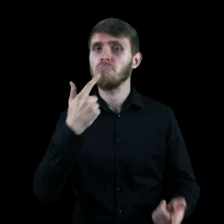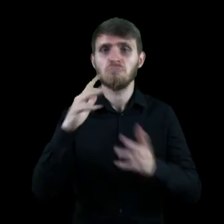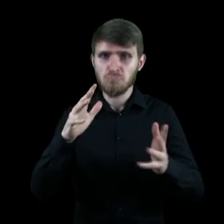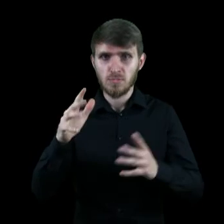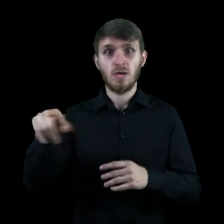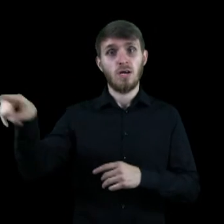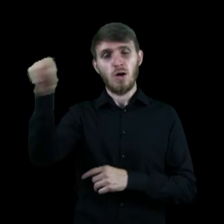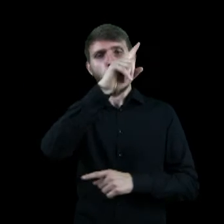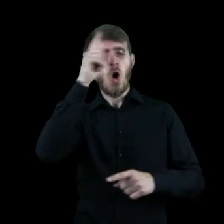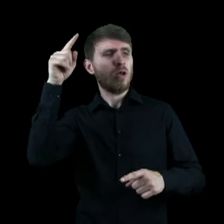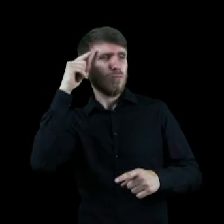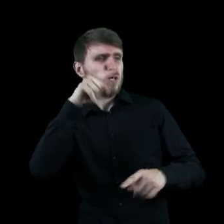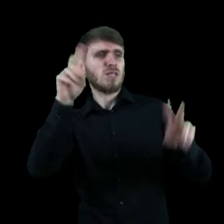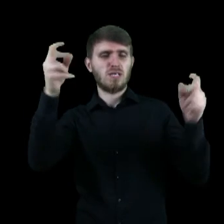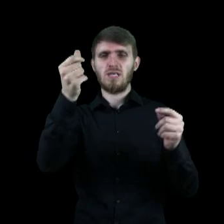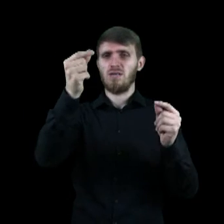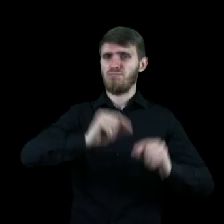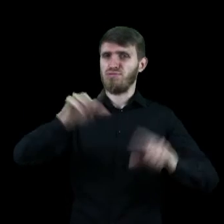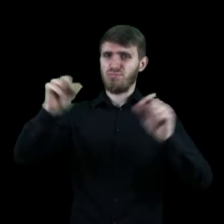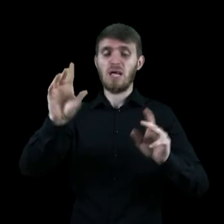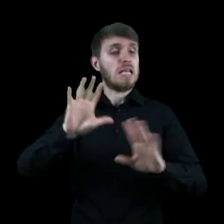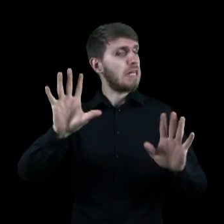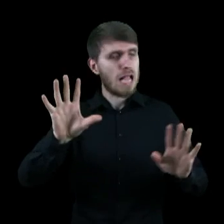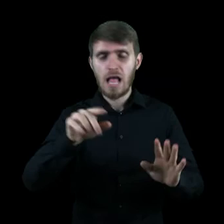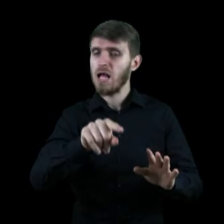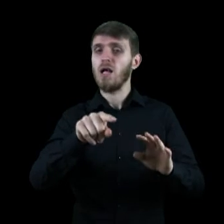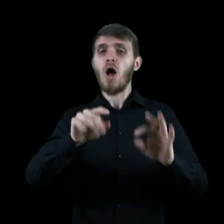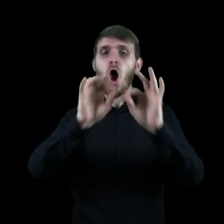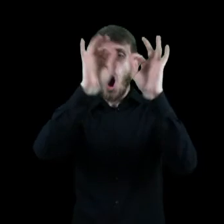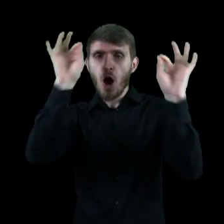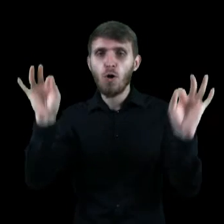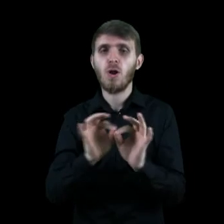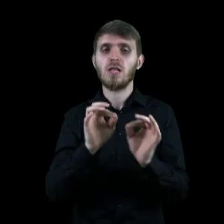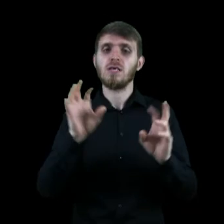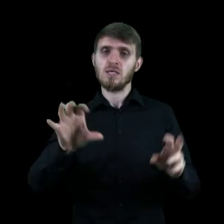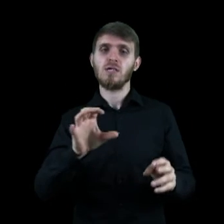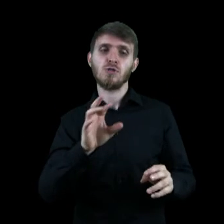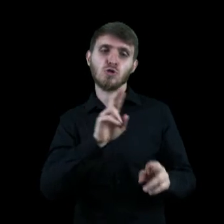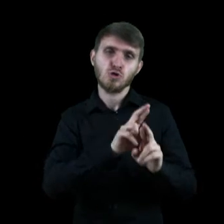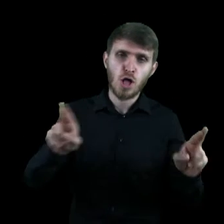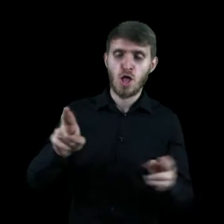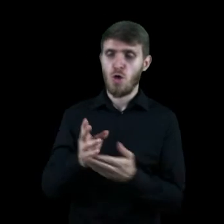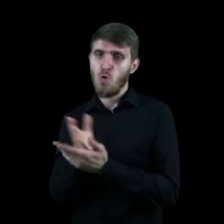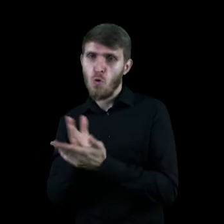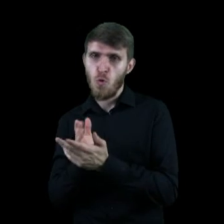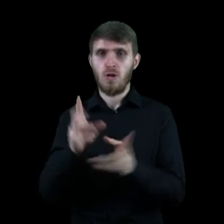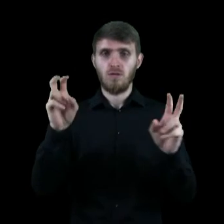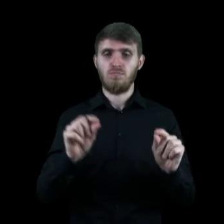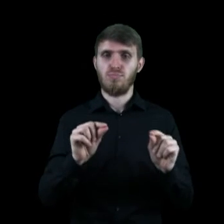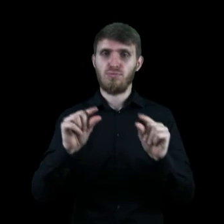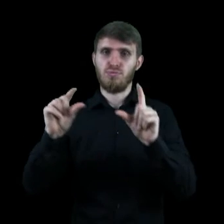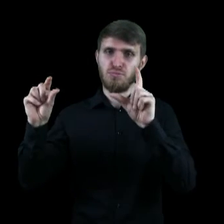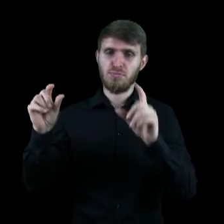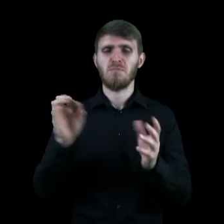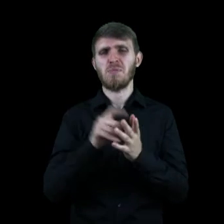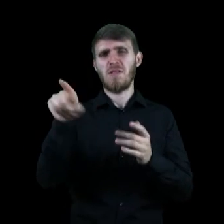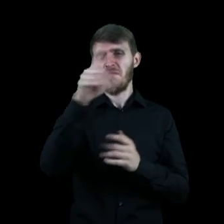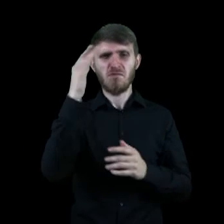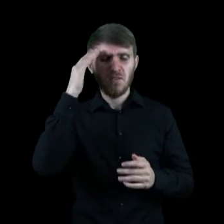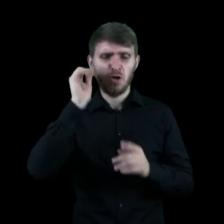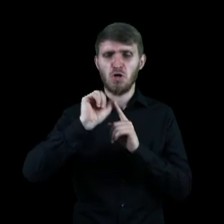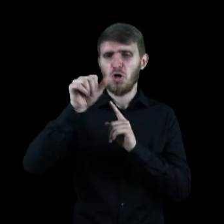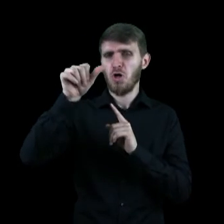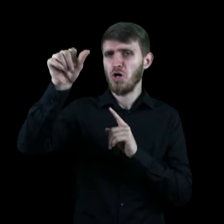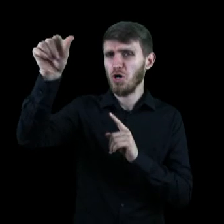Inflacja. Wypowiadając to słowo, ludzie mają na myśli inflację cenową. A to tylko ogólny wzrost cen, dóbr